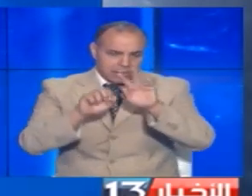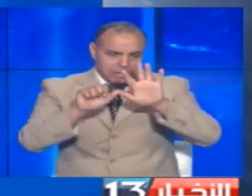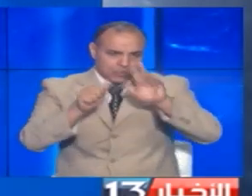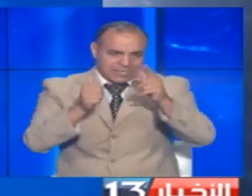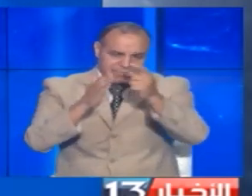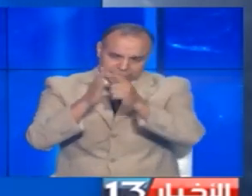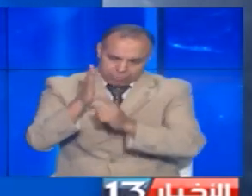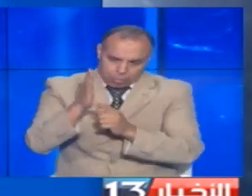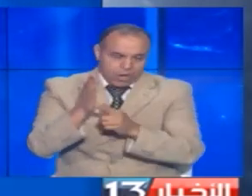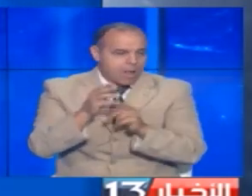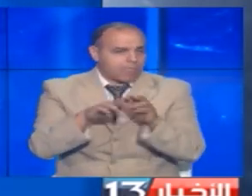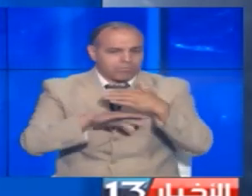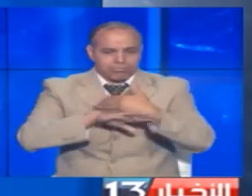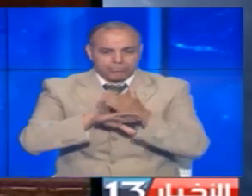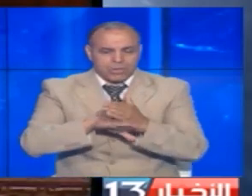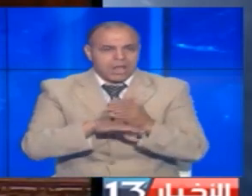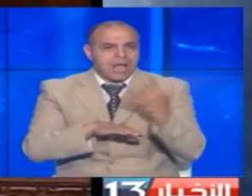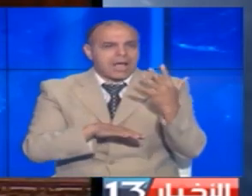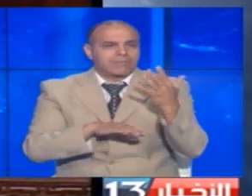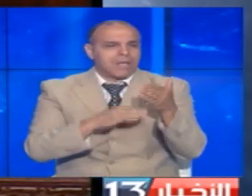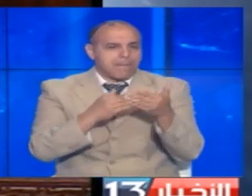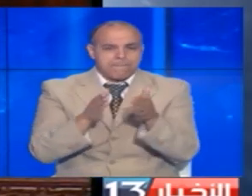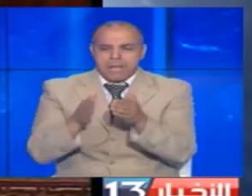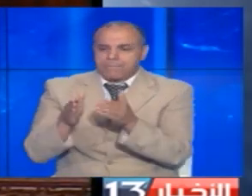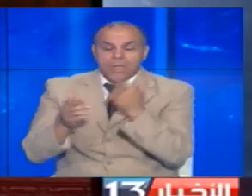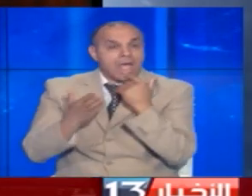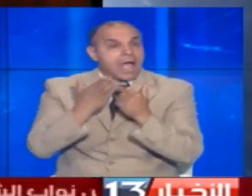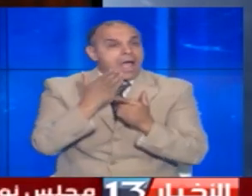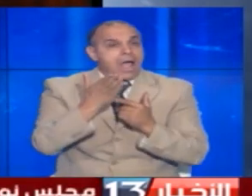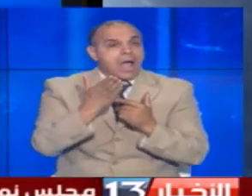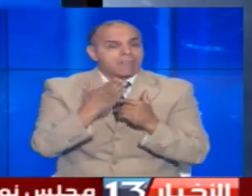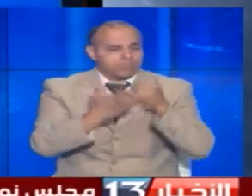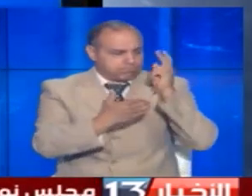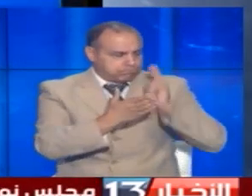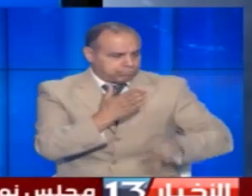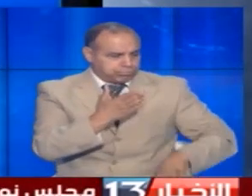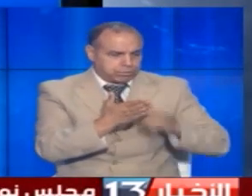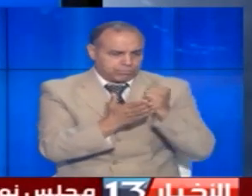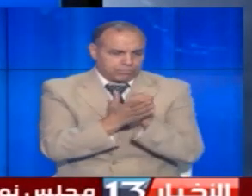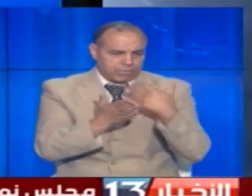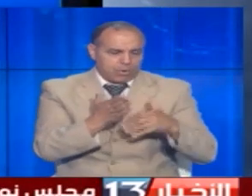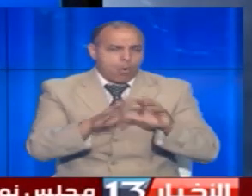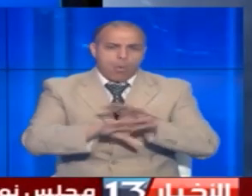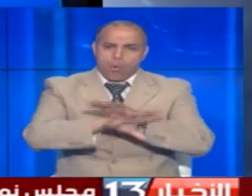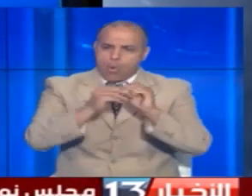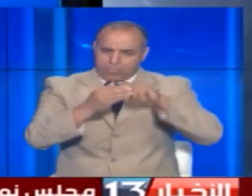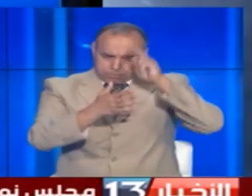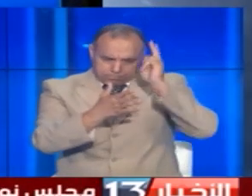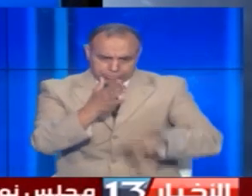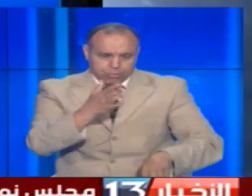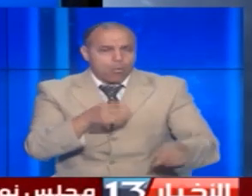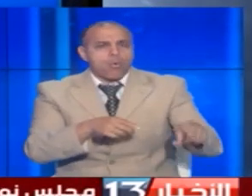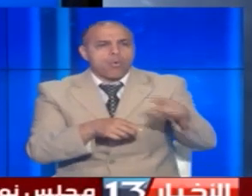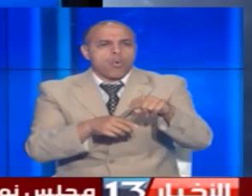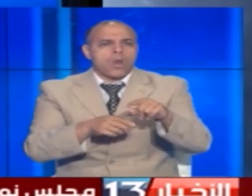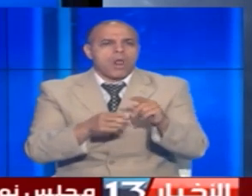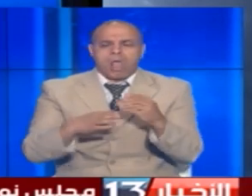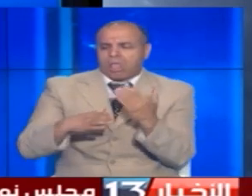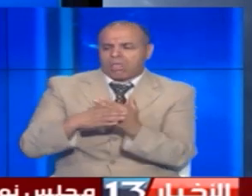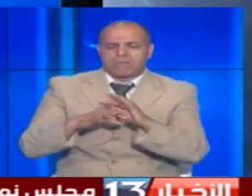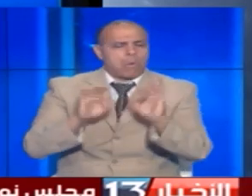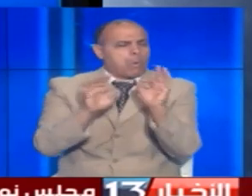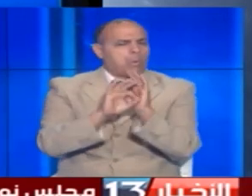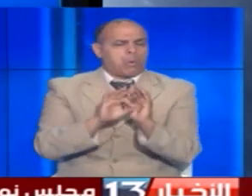فصلا موزعين على خمسه ابواب وقد تمت المصادقه على القانون برمته بالاجماع دون احتفاظ